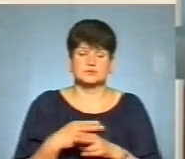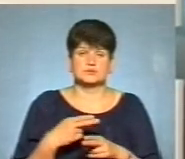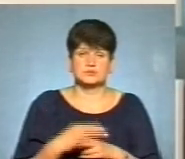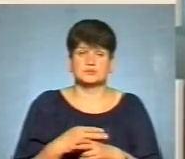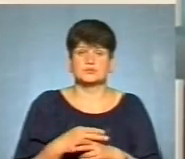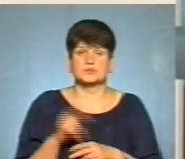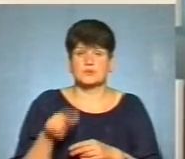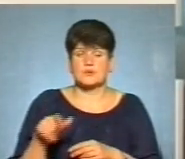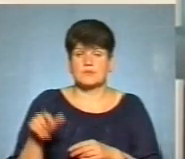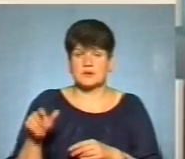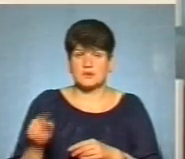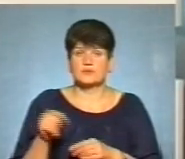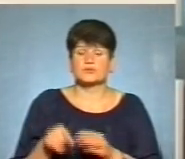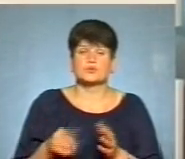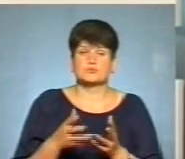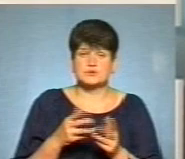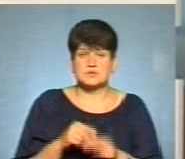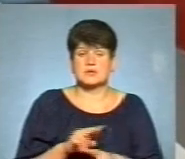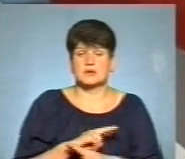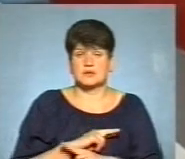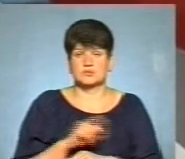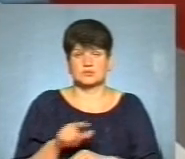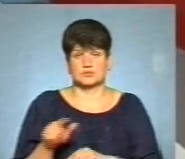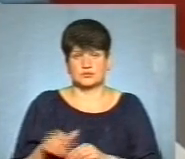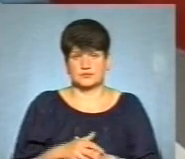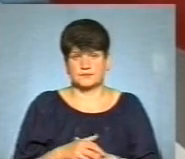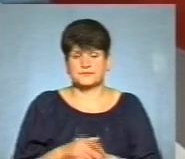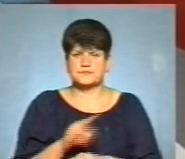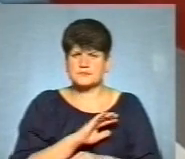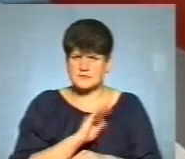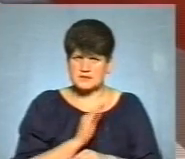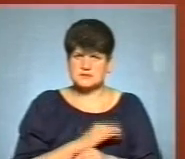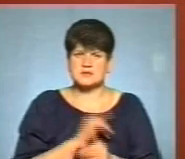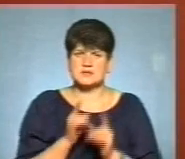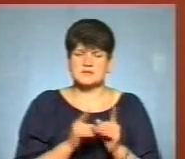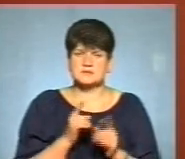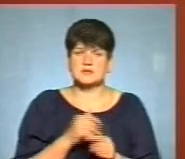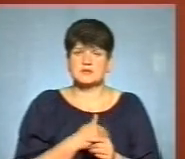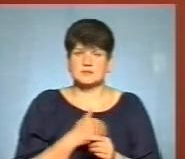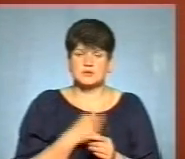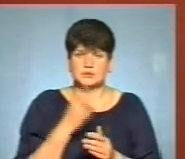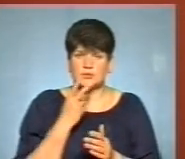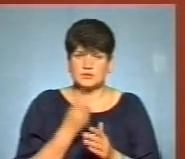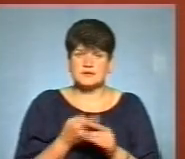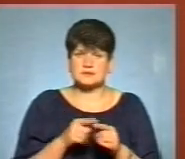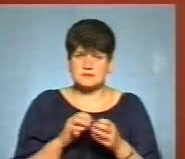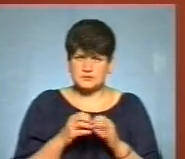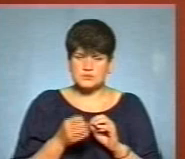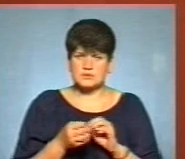безпосередньо громадянам, в тому числі і гинуть люди. Тобто такі різкі зміни, зокрема температурних показників, це